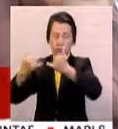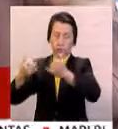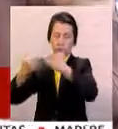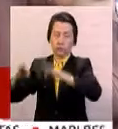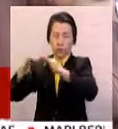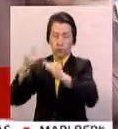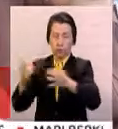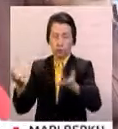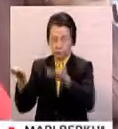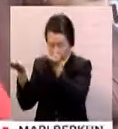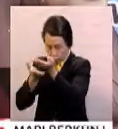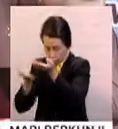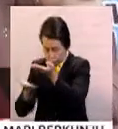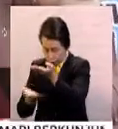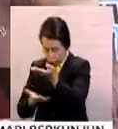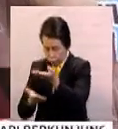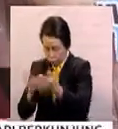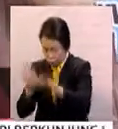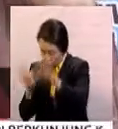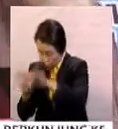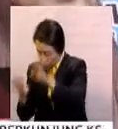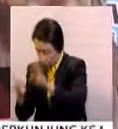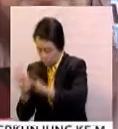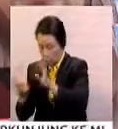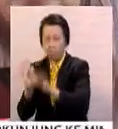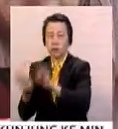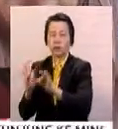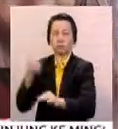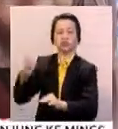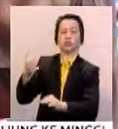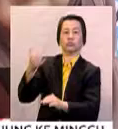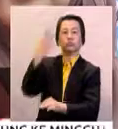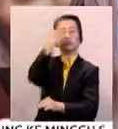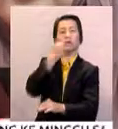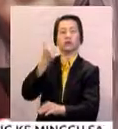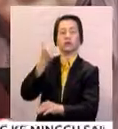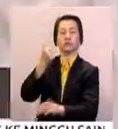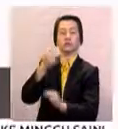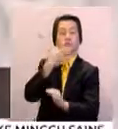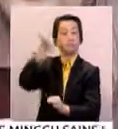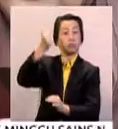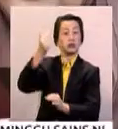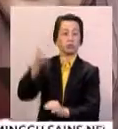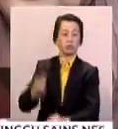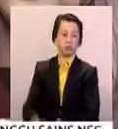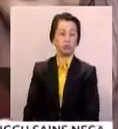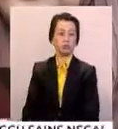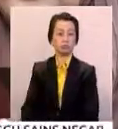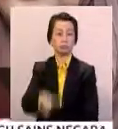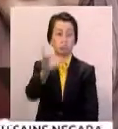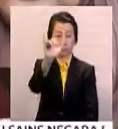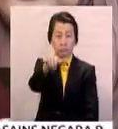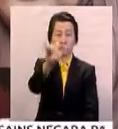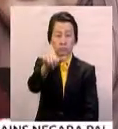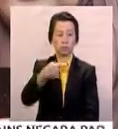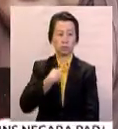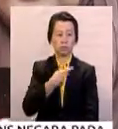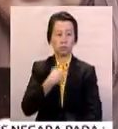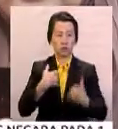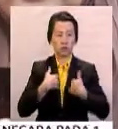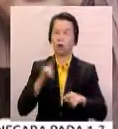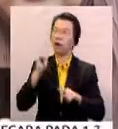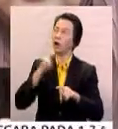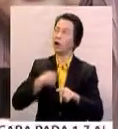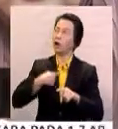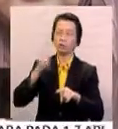to compile and then untuk pemilihan yang mana terbaik. Yes, we have. I couldn't